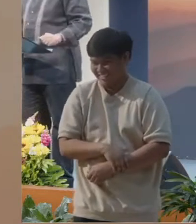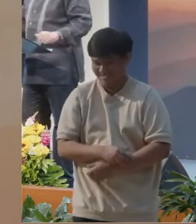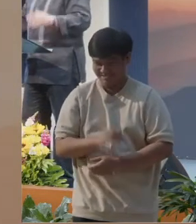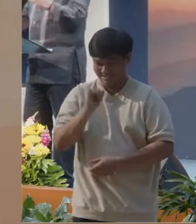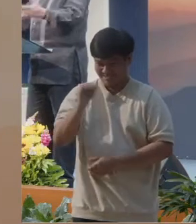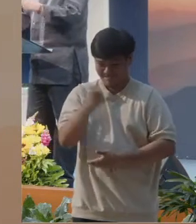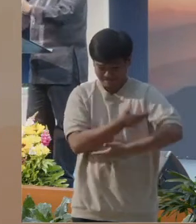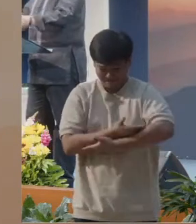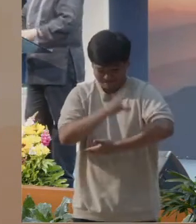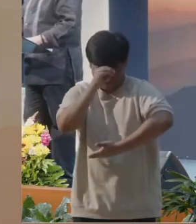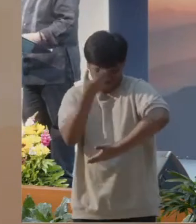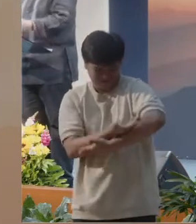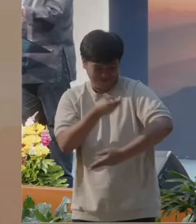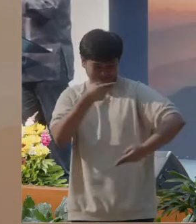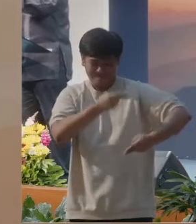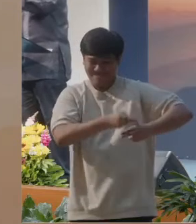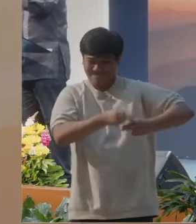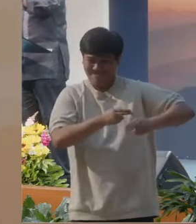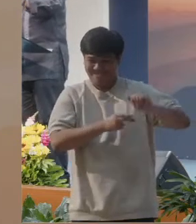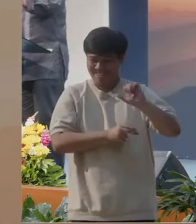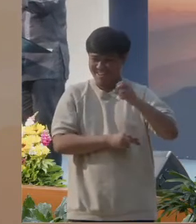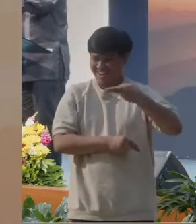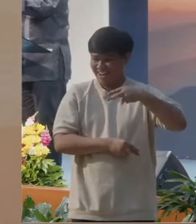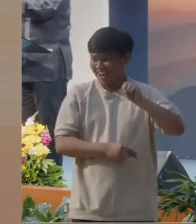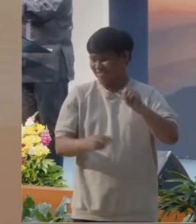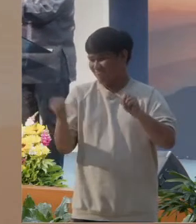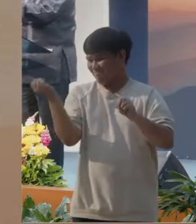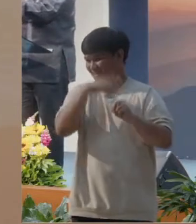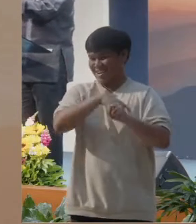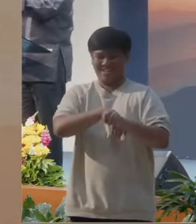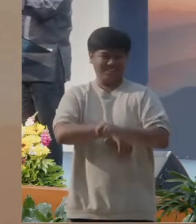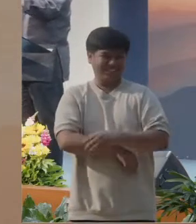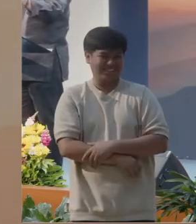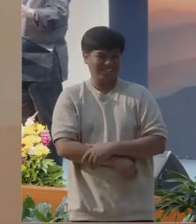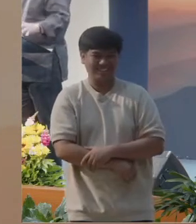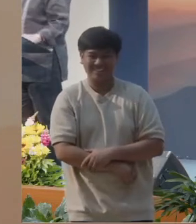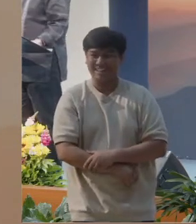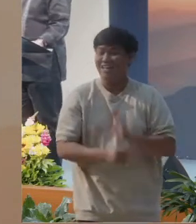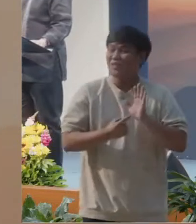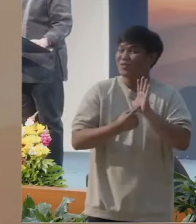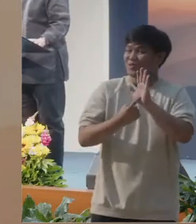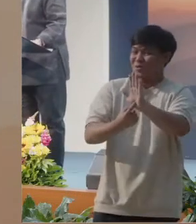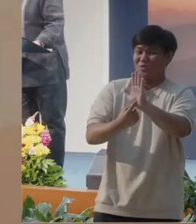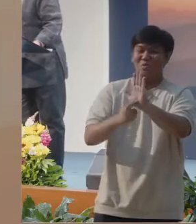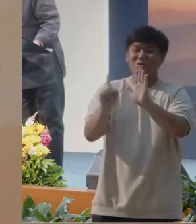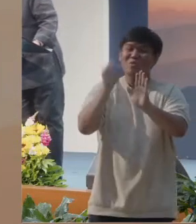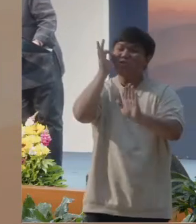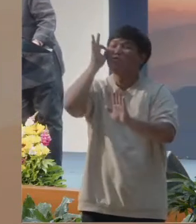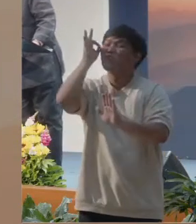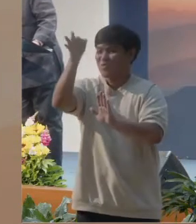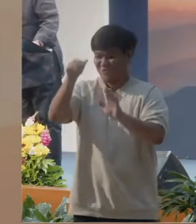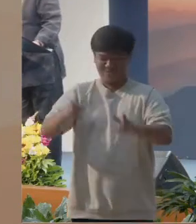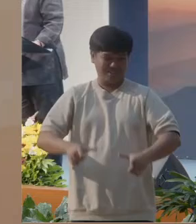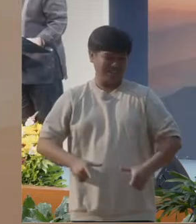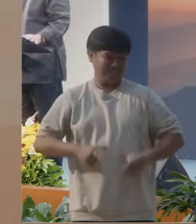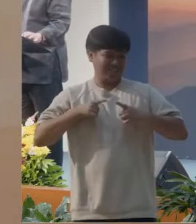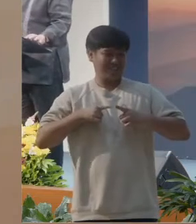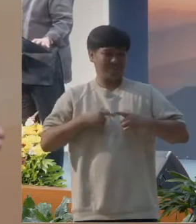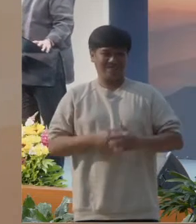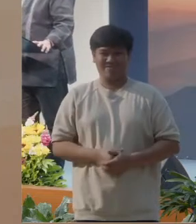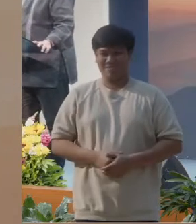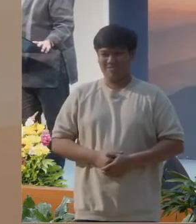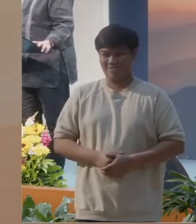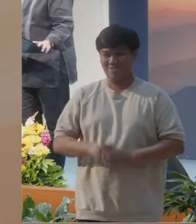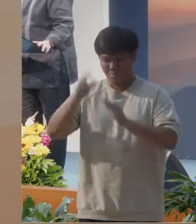talagang pinapanalangin at iniisip dahil kadalasan ito po'y nagsasalamin ng kanilang magiging buhay sa hinaharap. Naku, huwag